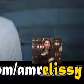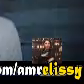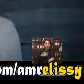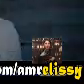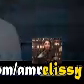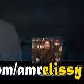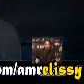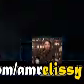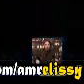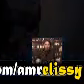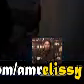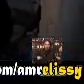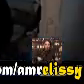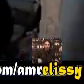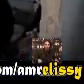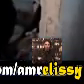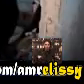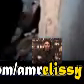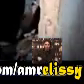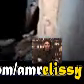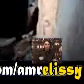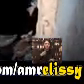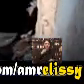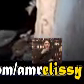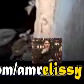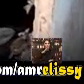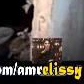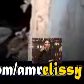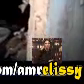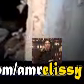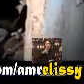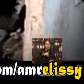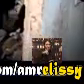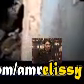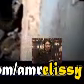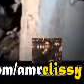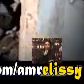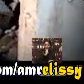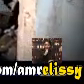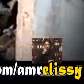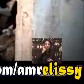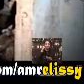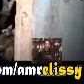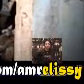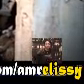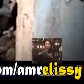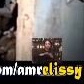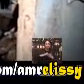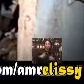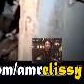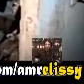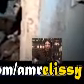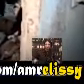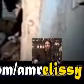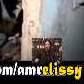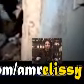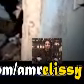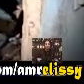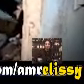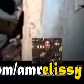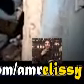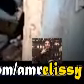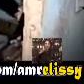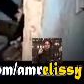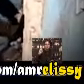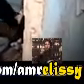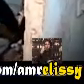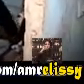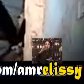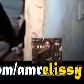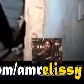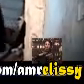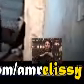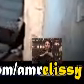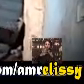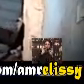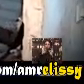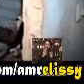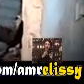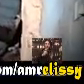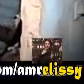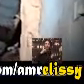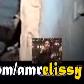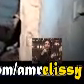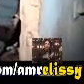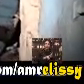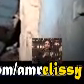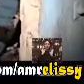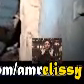الناس العادية. اتصلت ببرنامج واحد من الناس، كنت ما كنتش متوقع ان هم يسدوا معايا